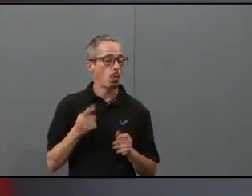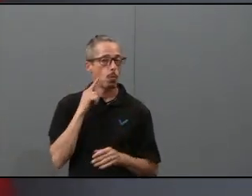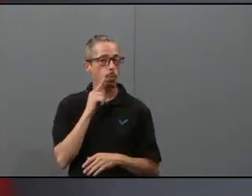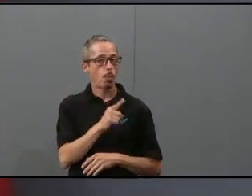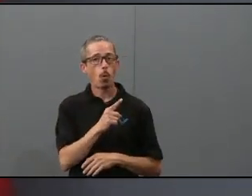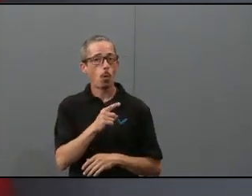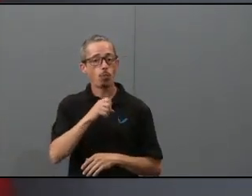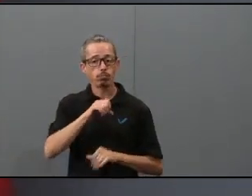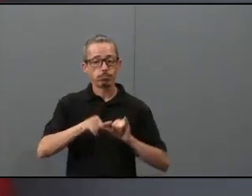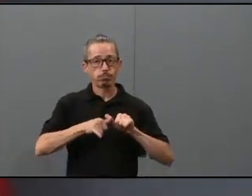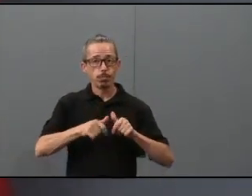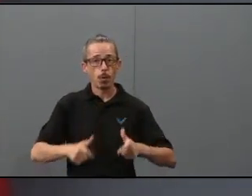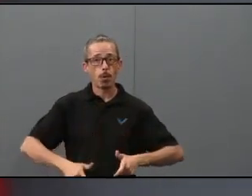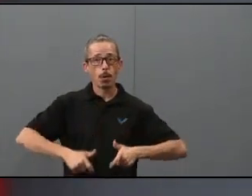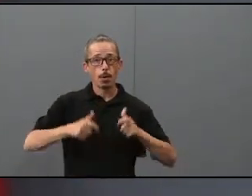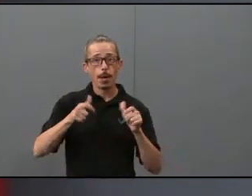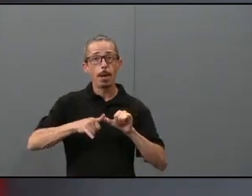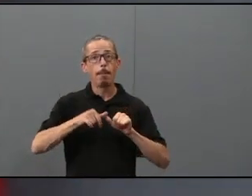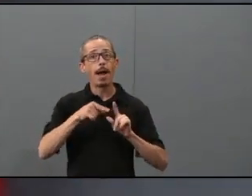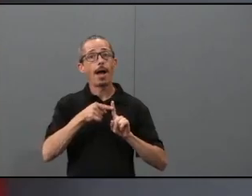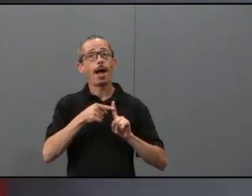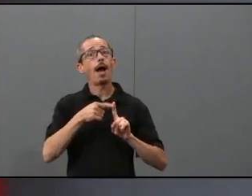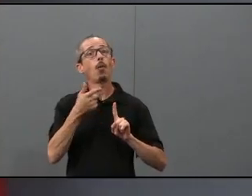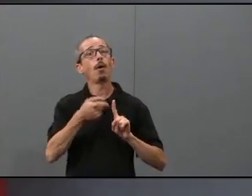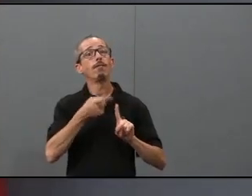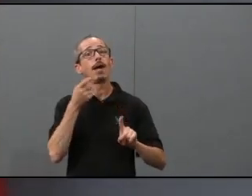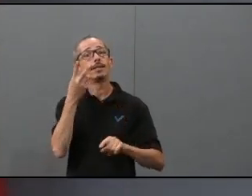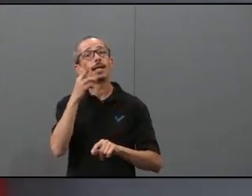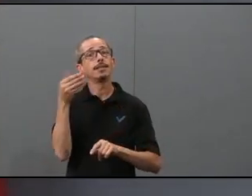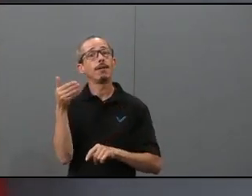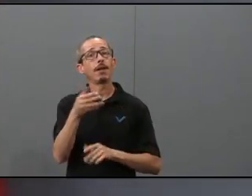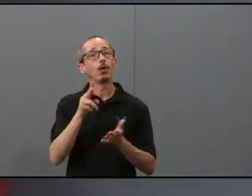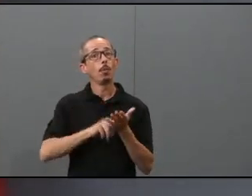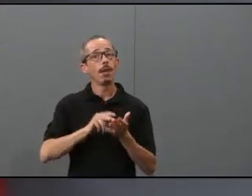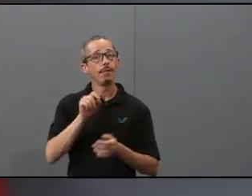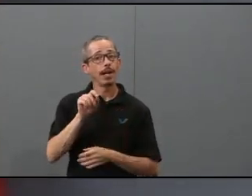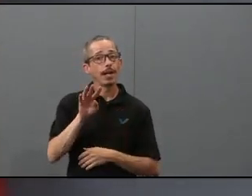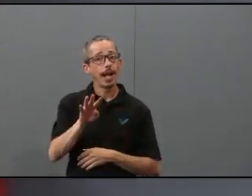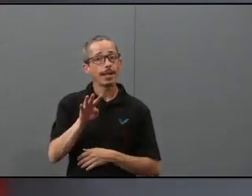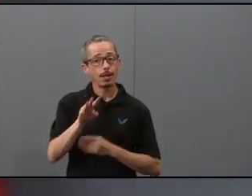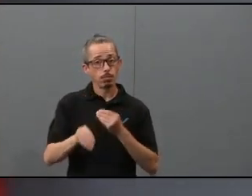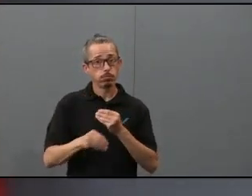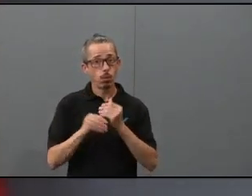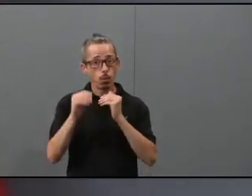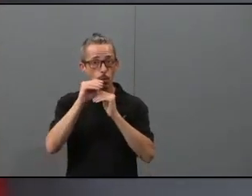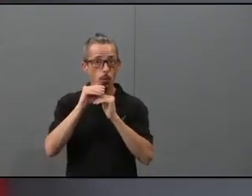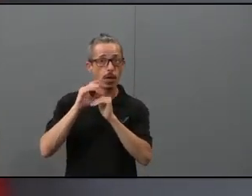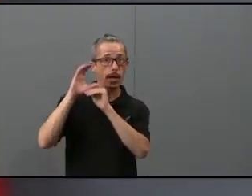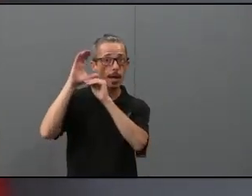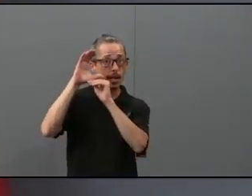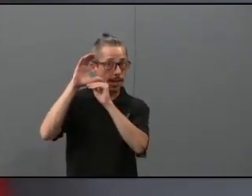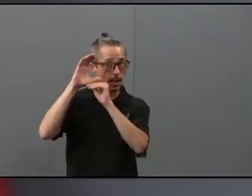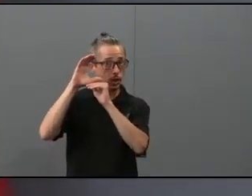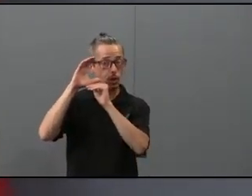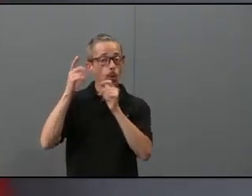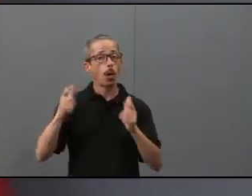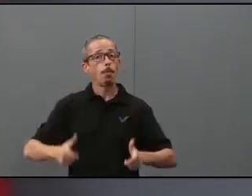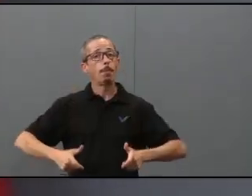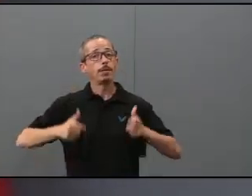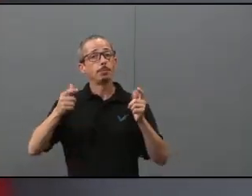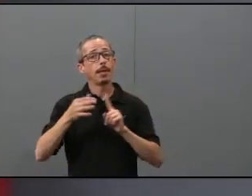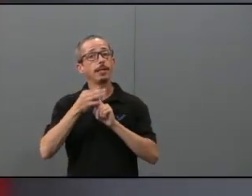plans de construction daté du 16 avril 2024 concernant l'ajout d'un étage supplémentaire au bâtiment